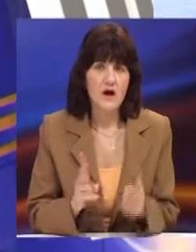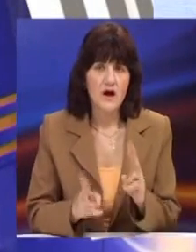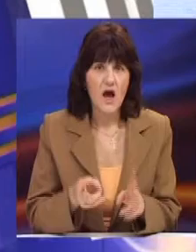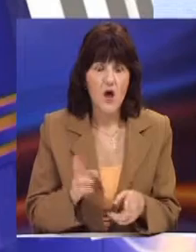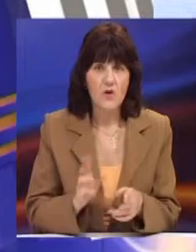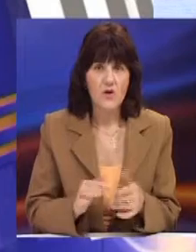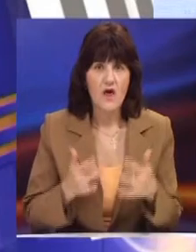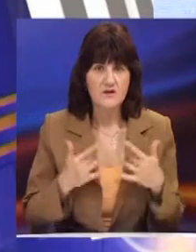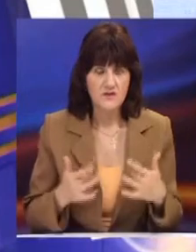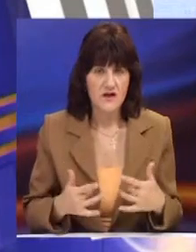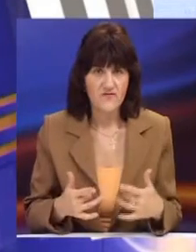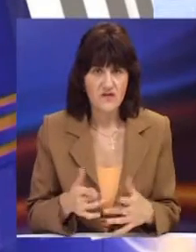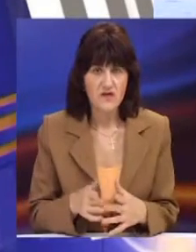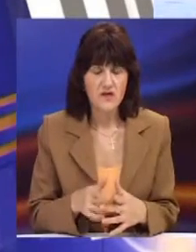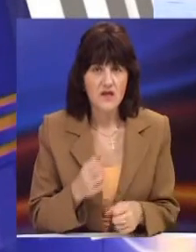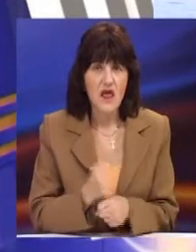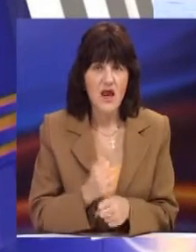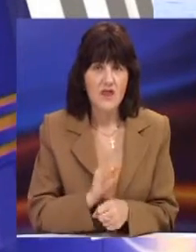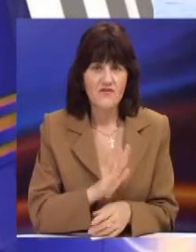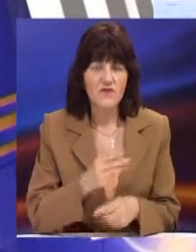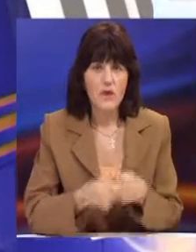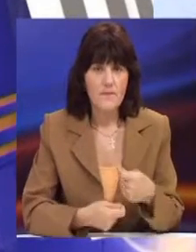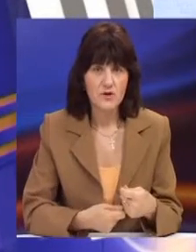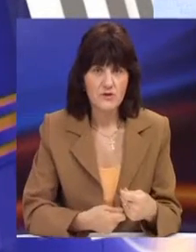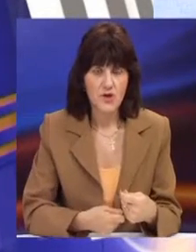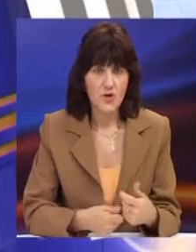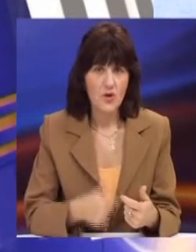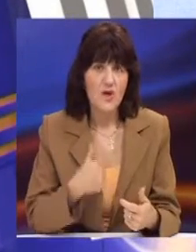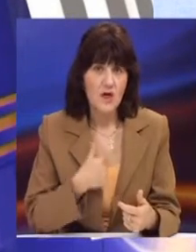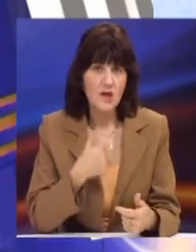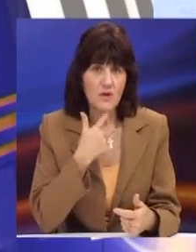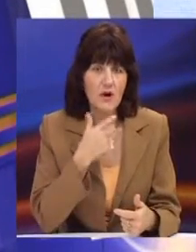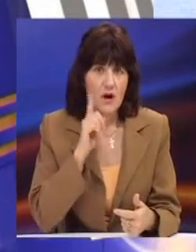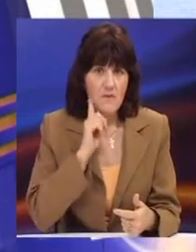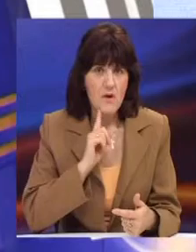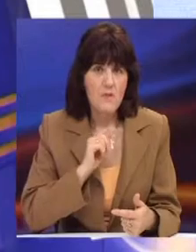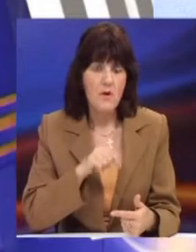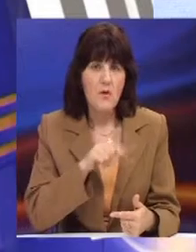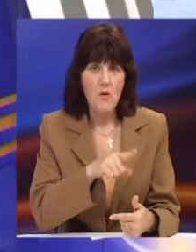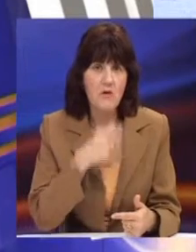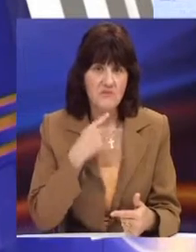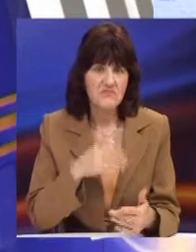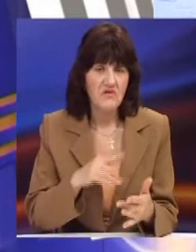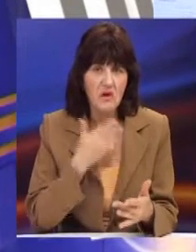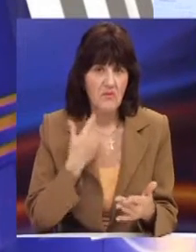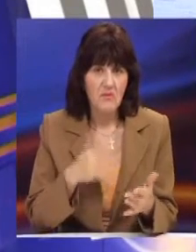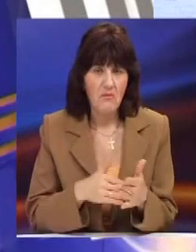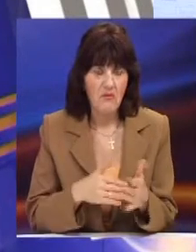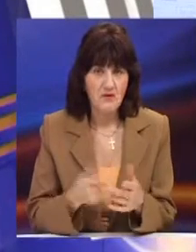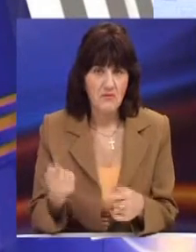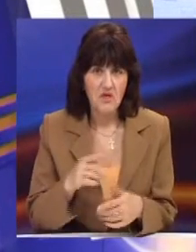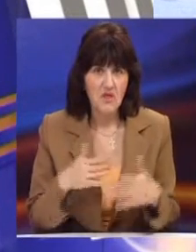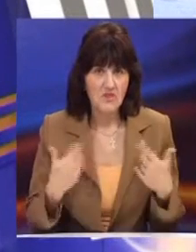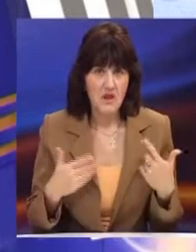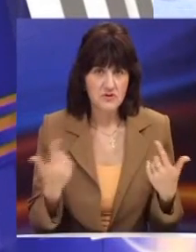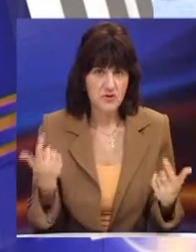kako nastavnici rade svoj posao i tako. Ja sam rekla mami, ali rekli su da nema potrebe, da oni